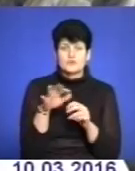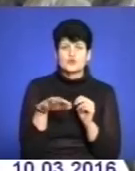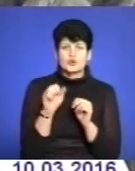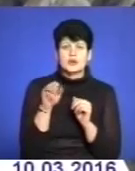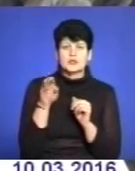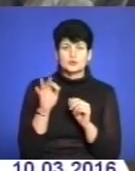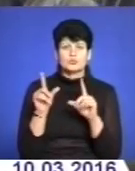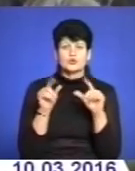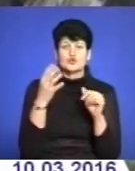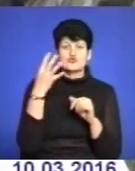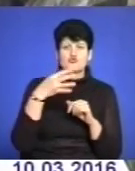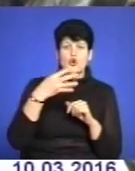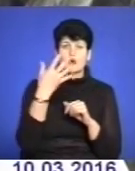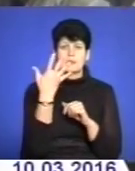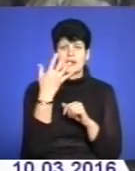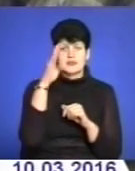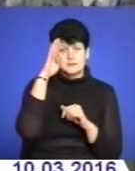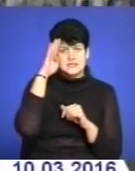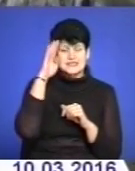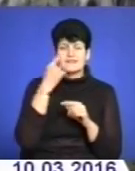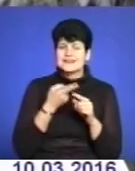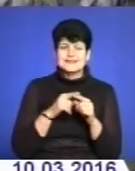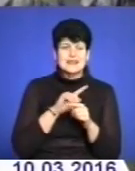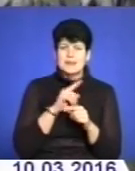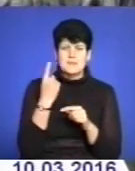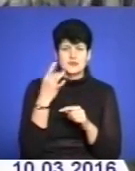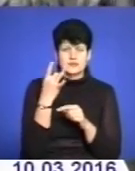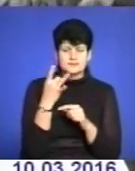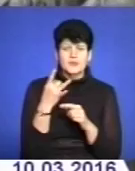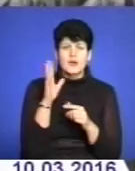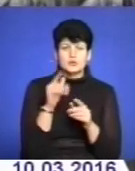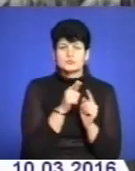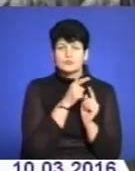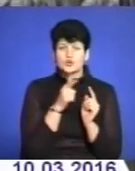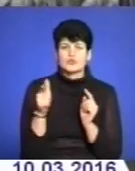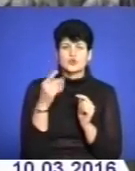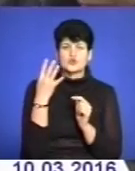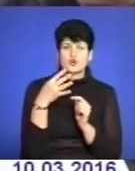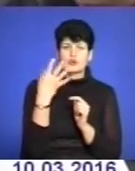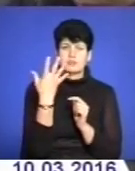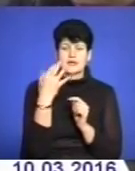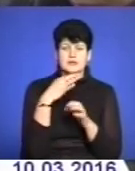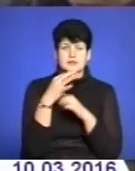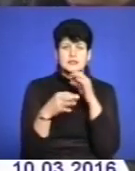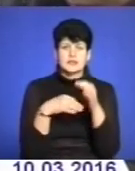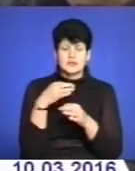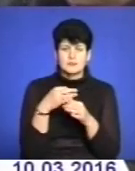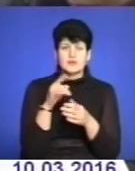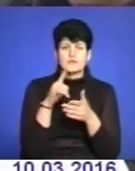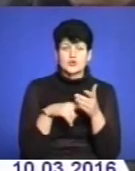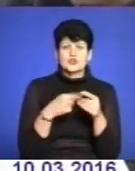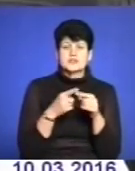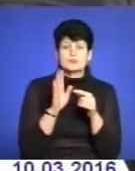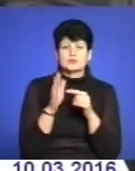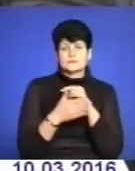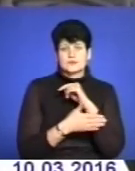операції відправилося 45 бійців. Це вже не перша ротація і триватиме вона 45 діб. Проте щоразу кожен сподівається, що вона стане